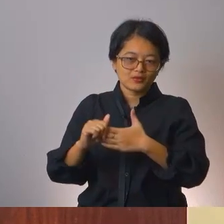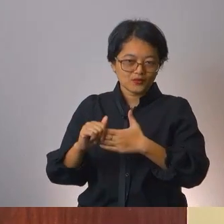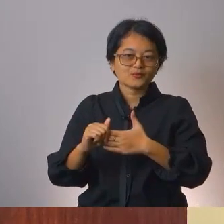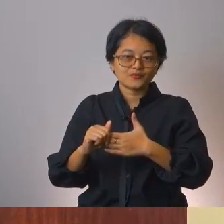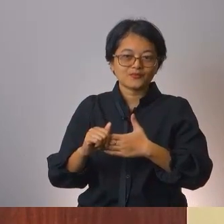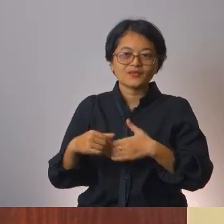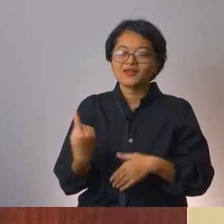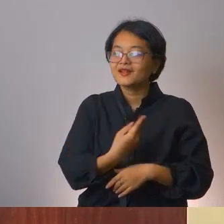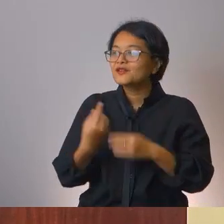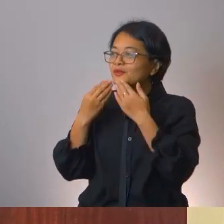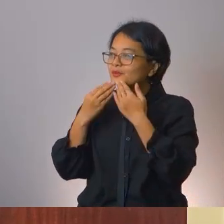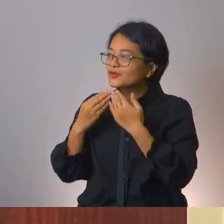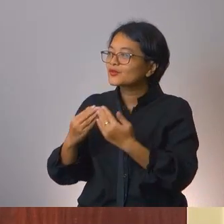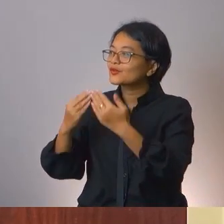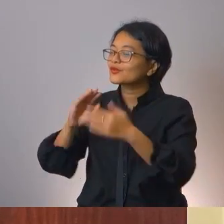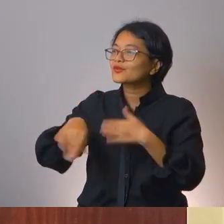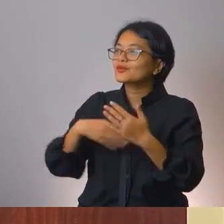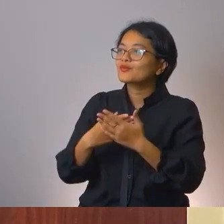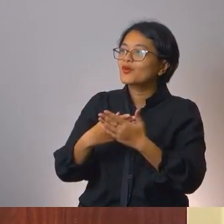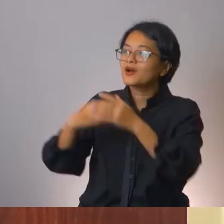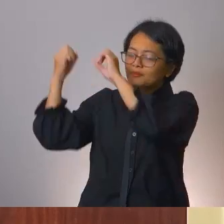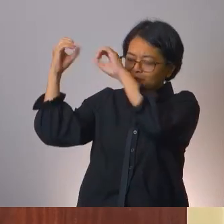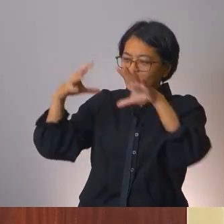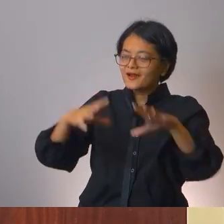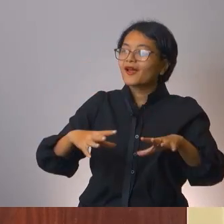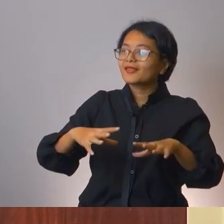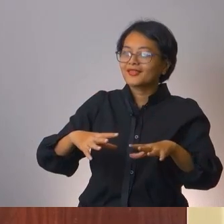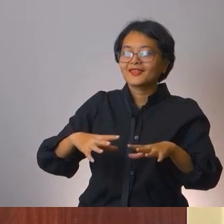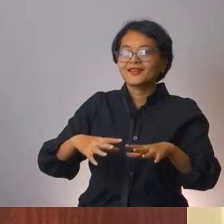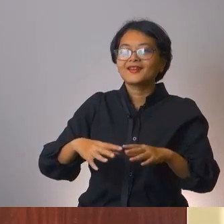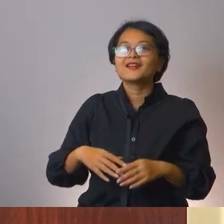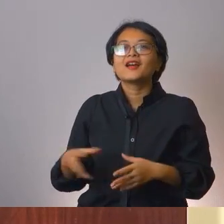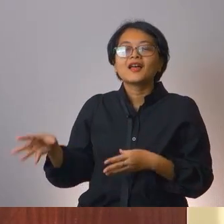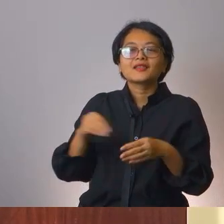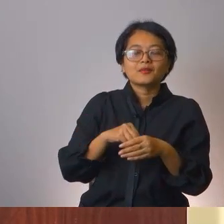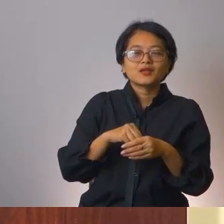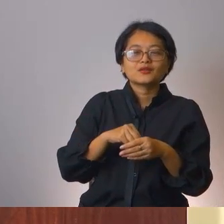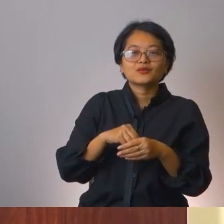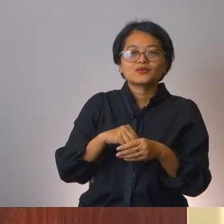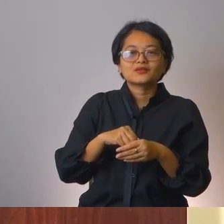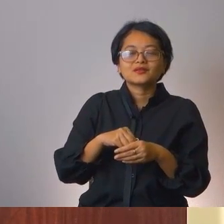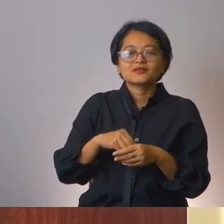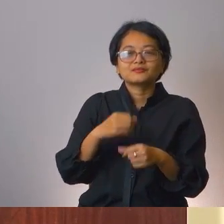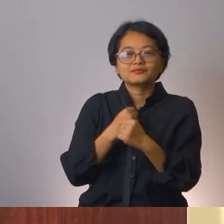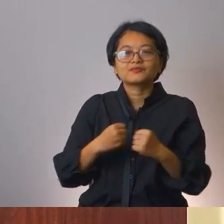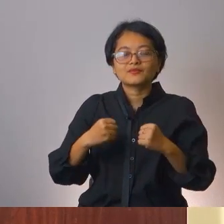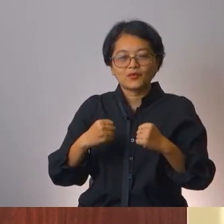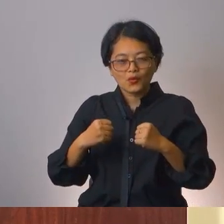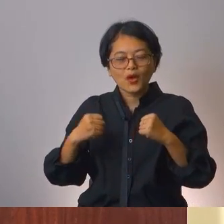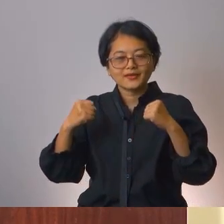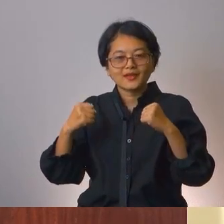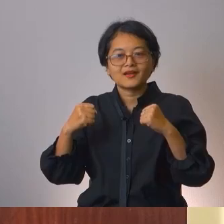macam berkat-berkat yang kami terima, termasuk kekuatan di dalam penderitaan yang Kau beri bagi kami. Biarlah